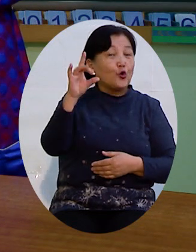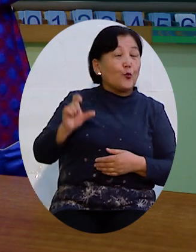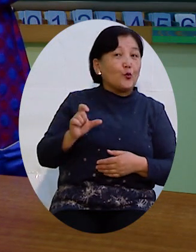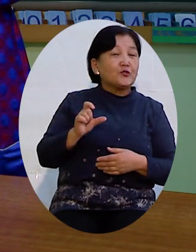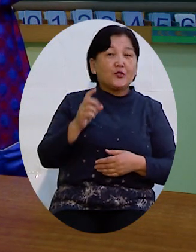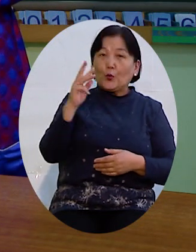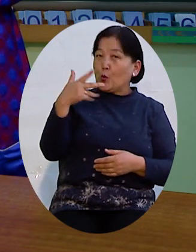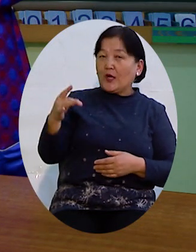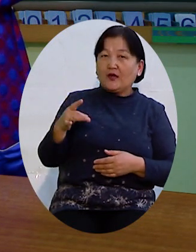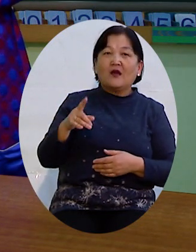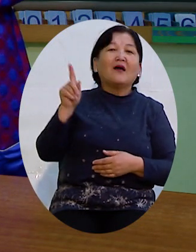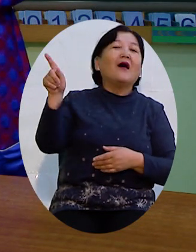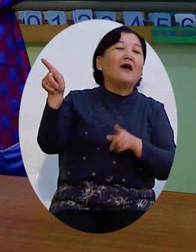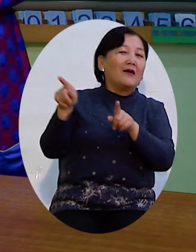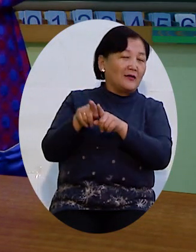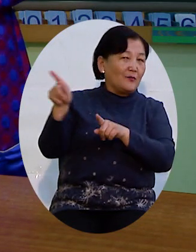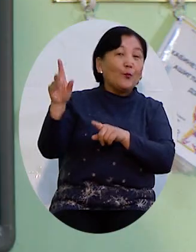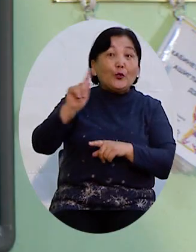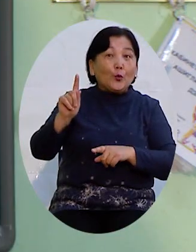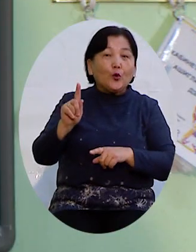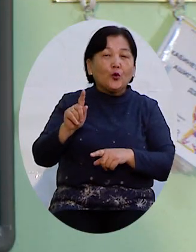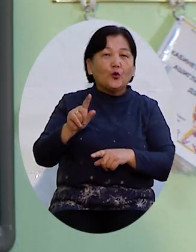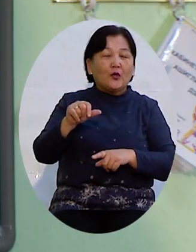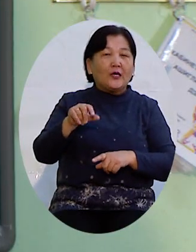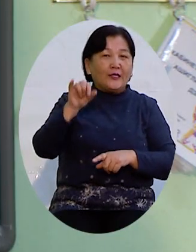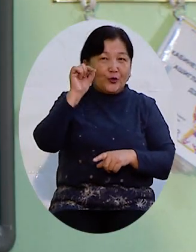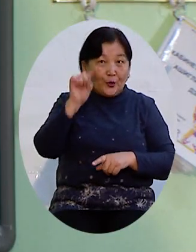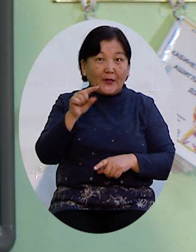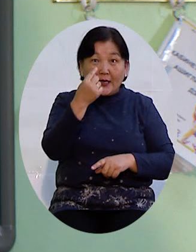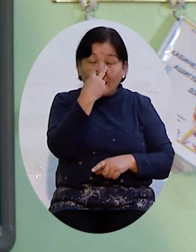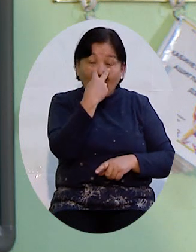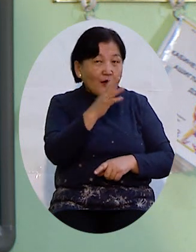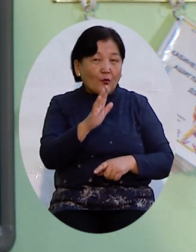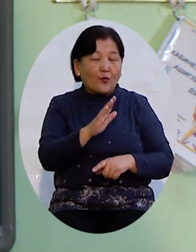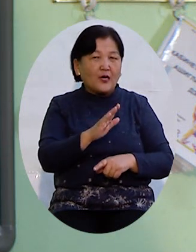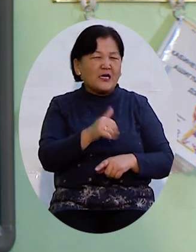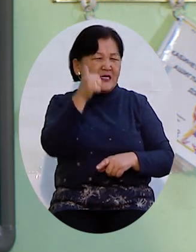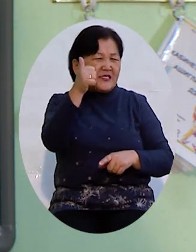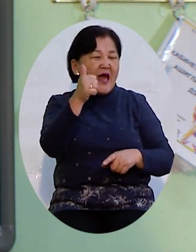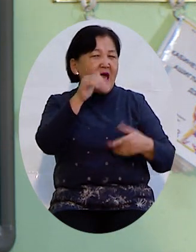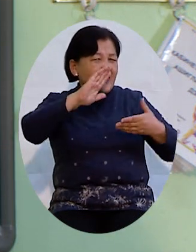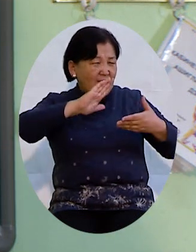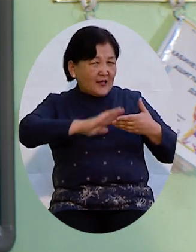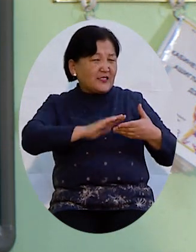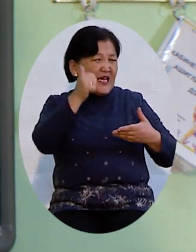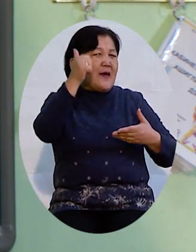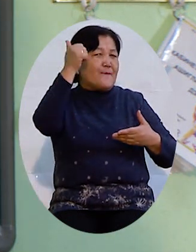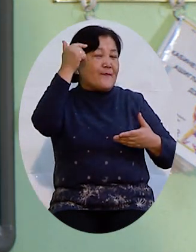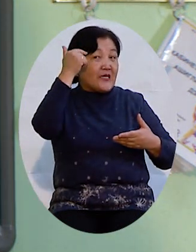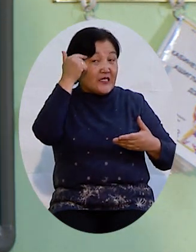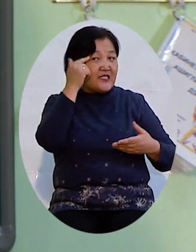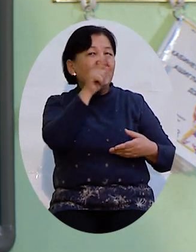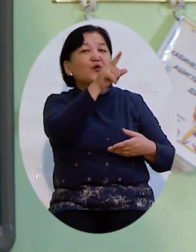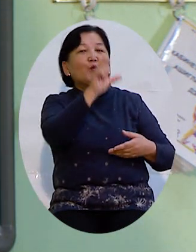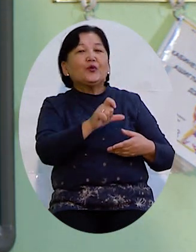Магадгүй танд бусдын үгээр хүнийг битгий дүгнэж байгаарэ. Аливаа зүйлийг өнгөцхөн битгий дүгнэж байгаарэ гэсэн